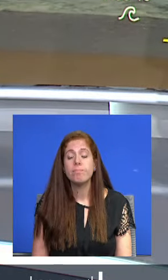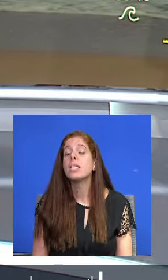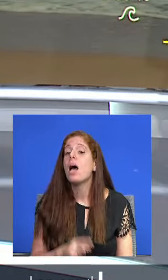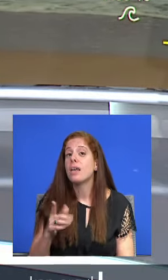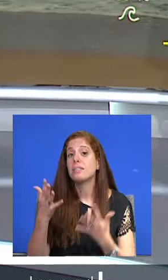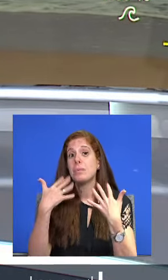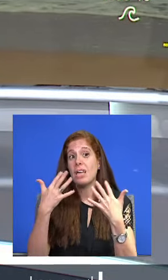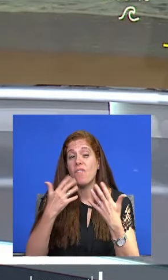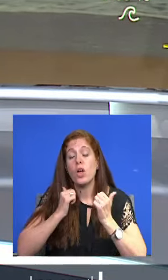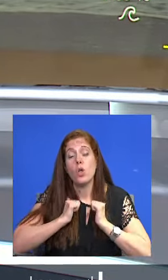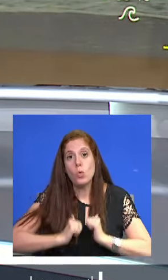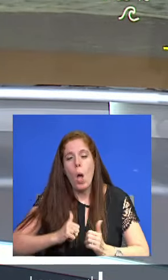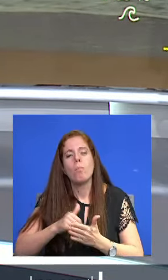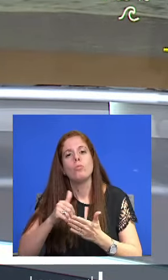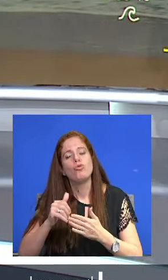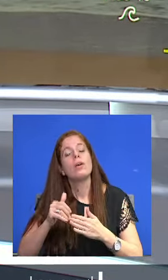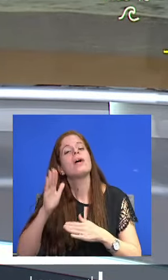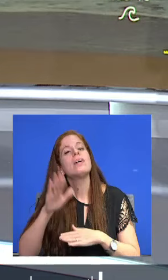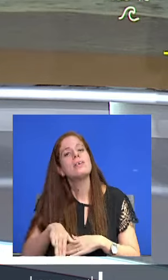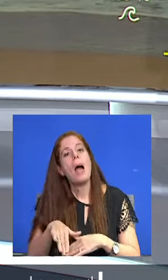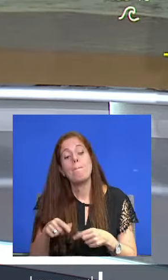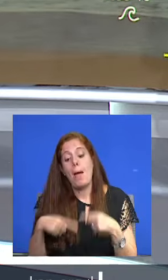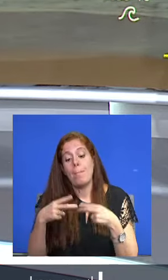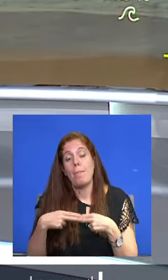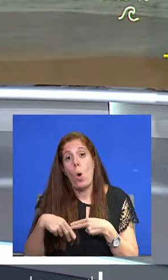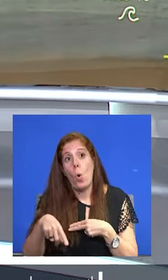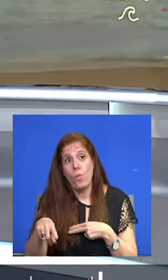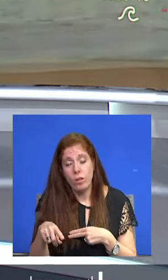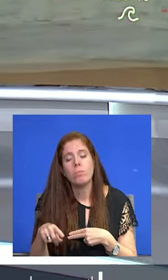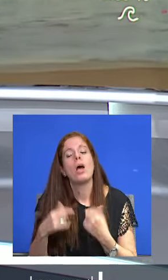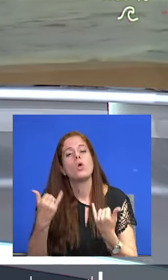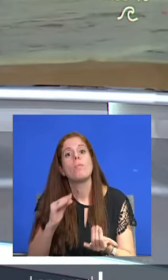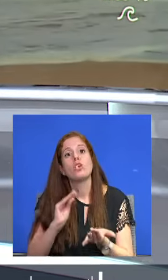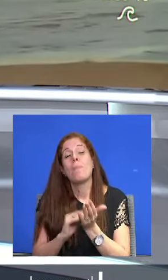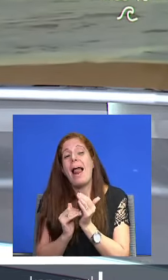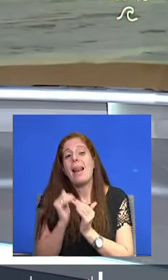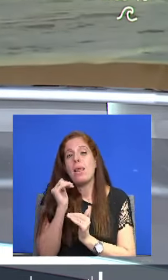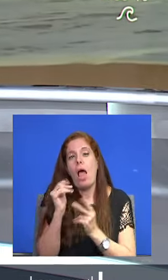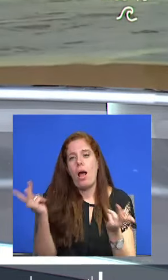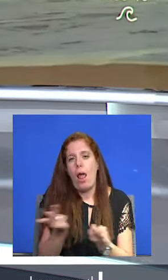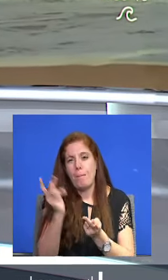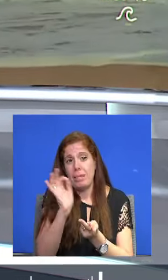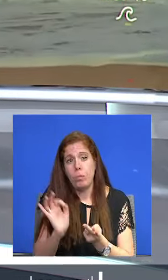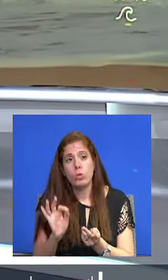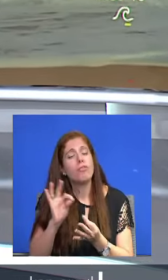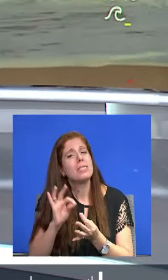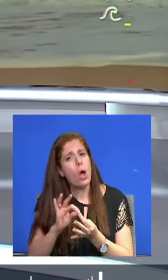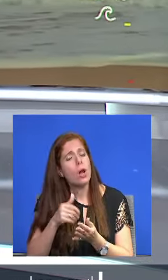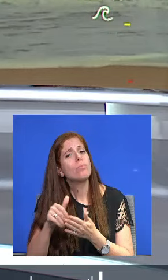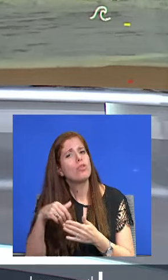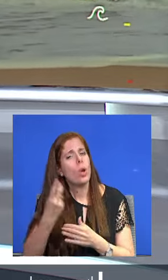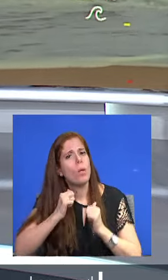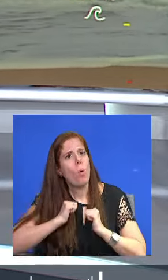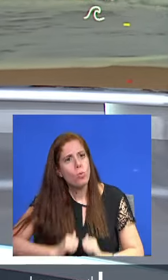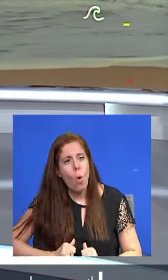האוויר הנוח הזה ממשיך ללוות אותנו גם בימים הקרובים. היום נרשמה עלייה מאוד קלה בטמפרטורות, אבל בסך הכל המשיך להיות מאוד נוח.